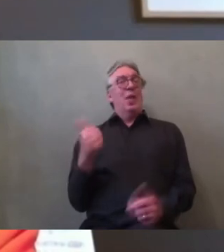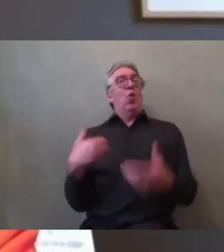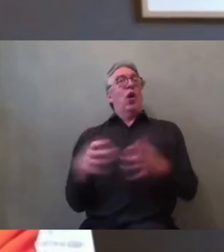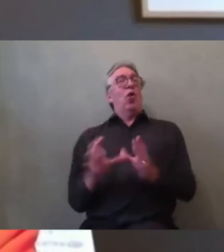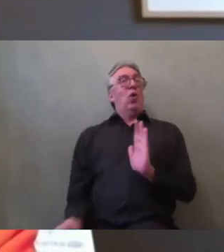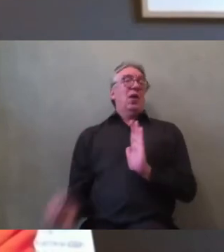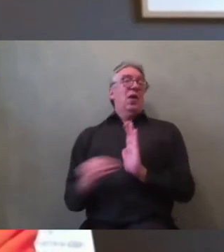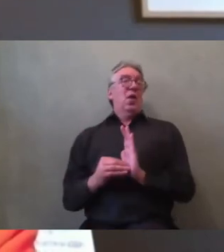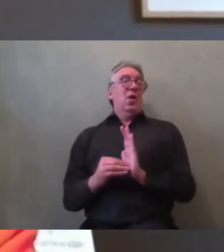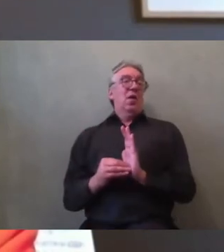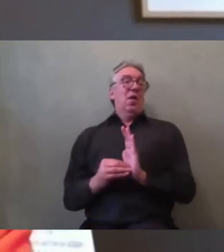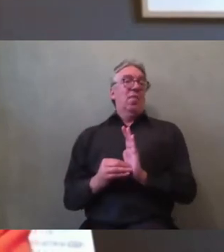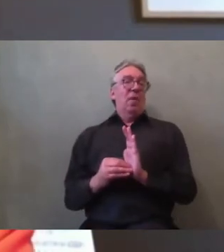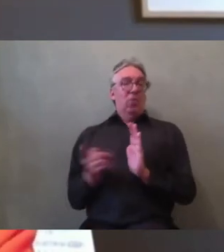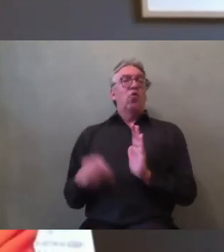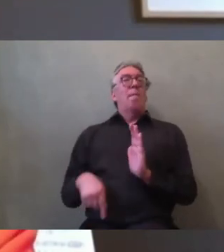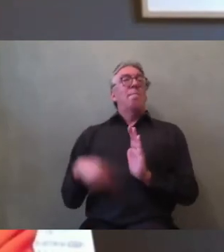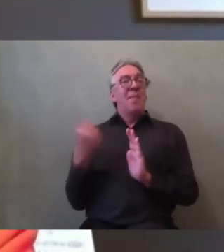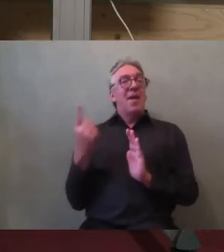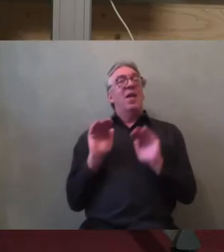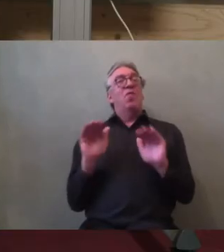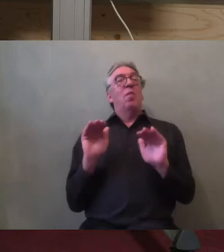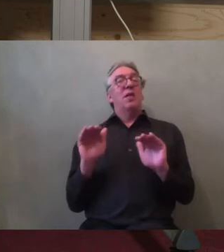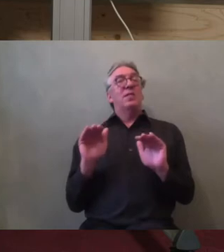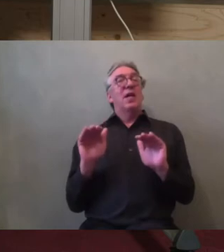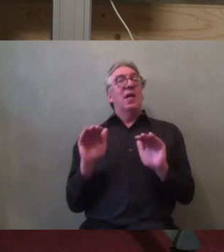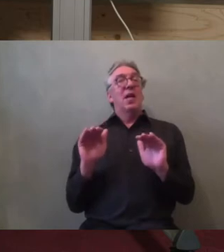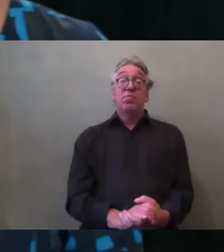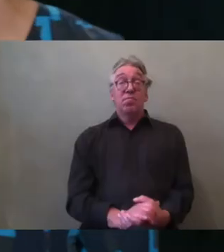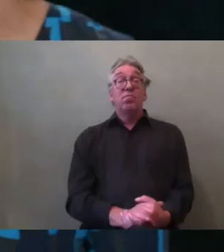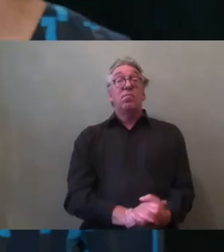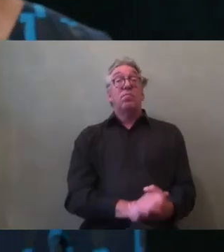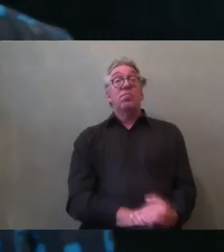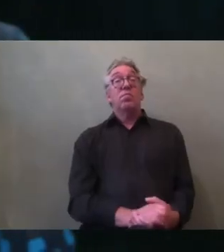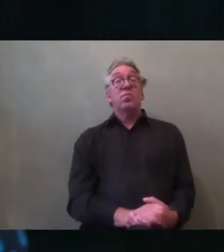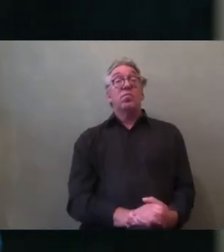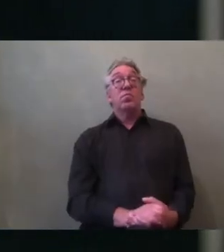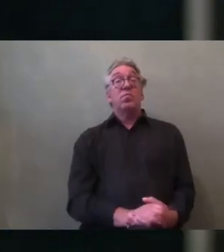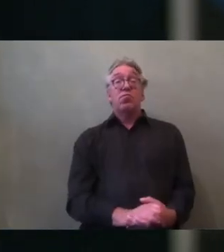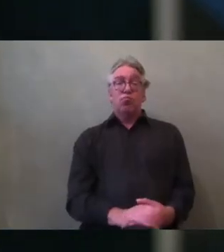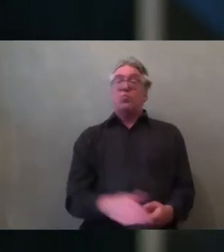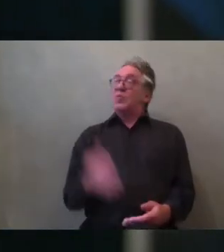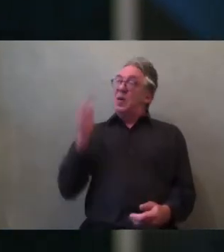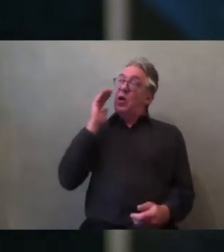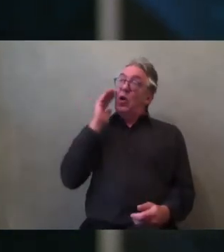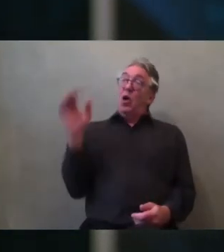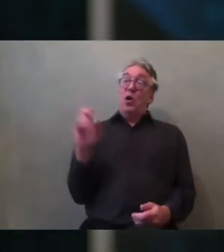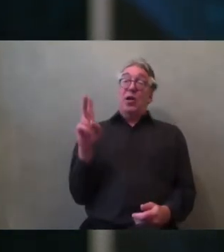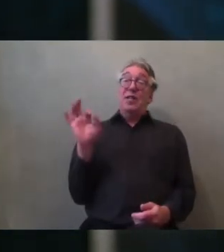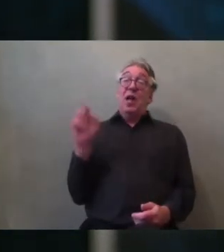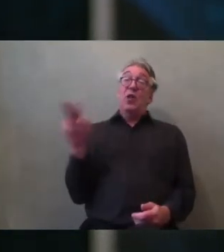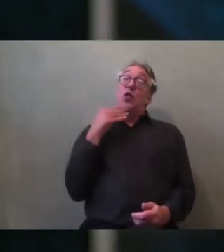hier meer informatie over krijgen en ons beleid ook beter op kunnen toespitsen. Dankjewel voor deze eerste reactie.